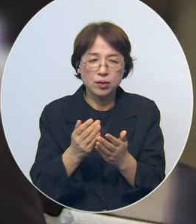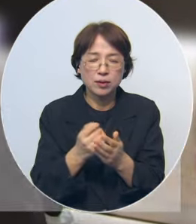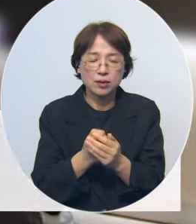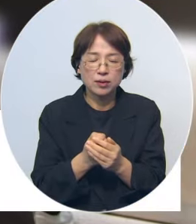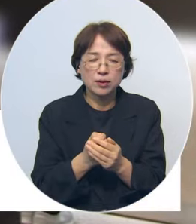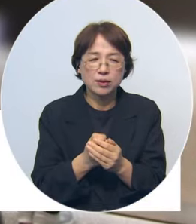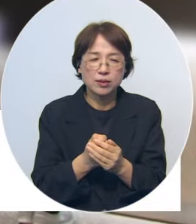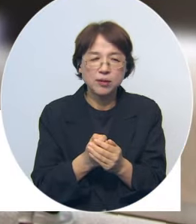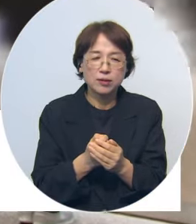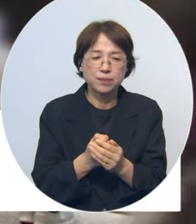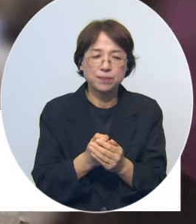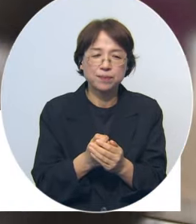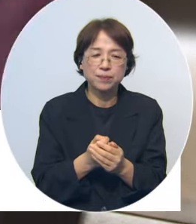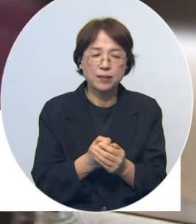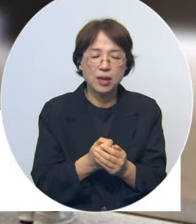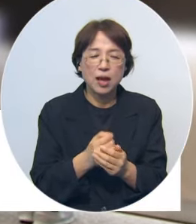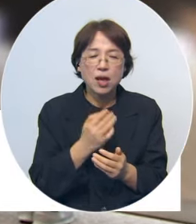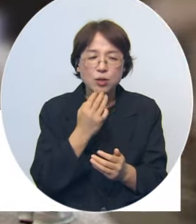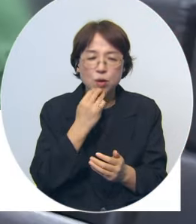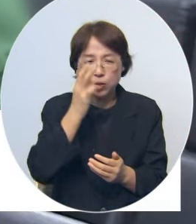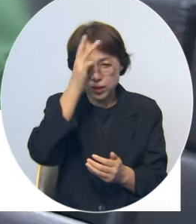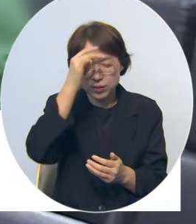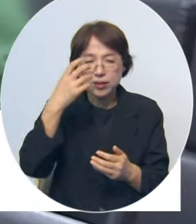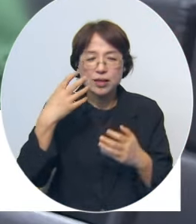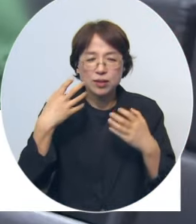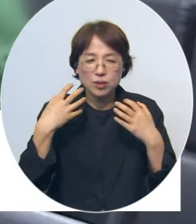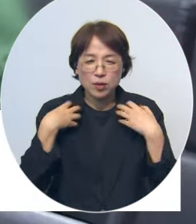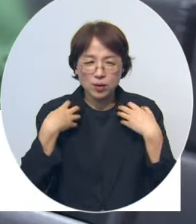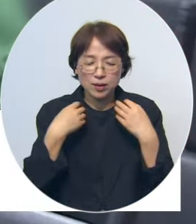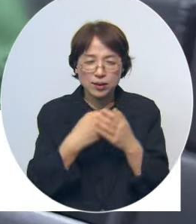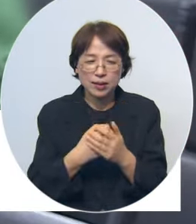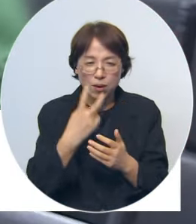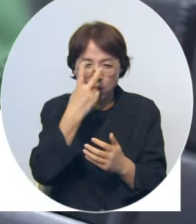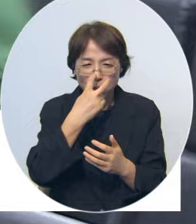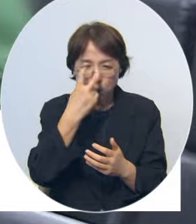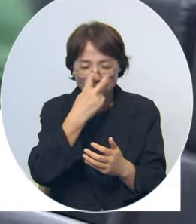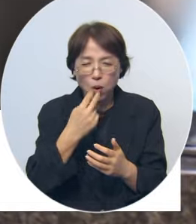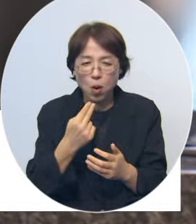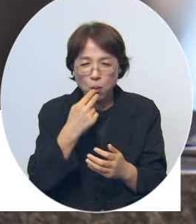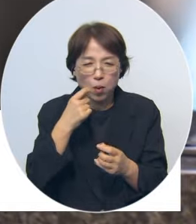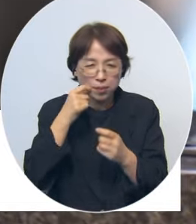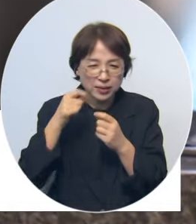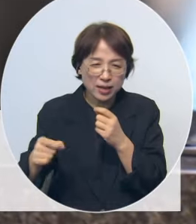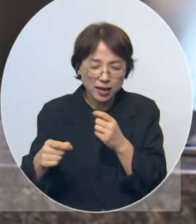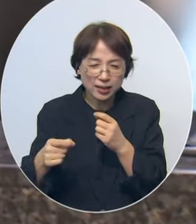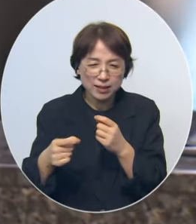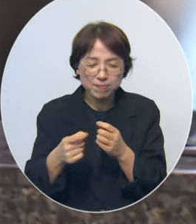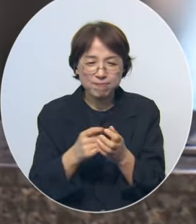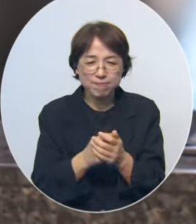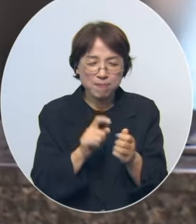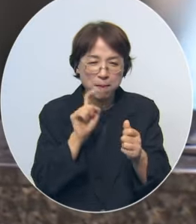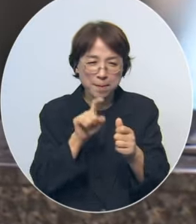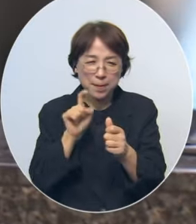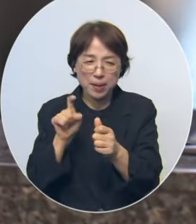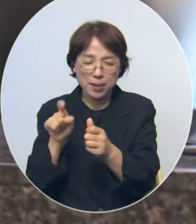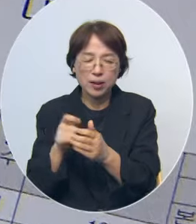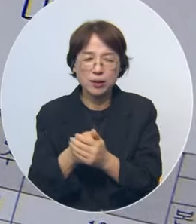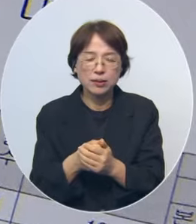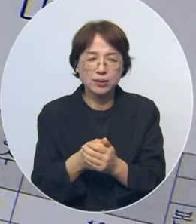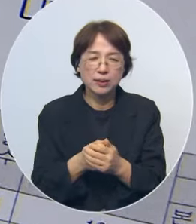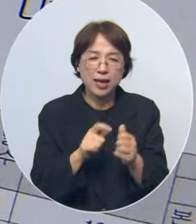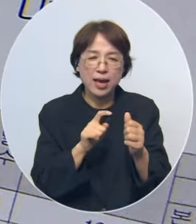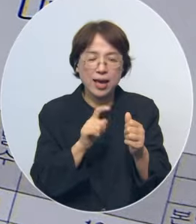금융감독원과 서울 경찰청이 공조해 이런 진료비 쪼개기 수법을 이용한 보험사기를 무더기로 적발했습니다 병원장